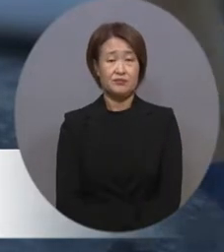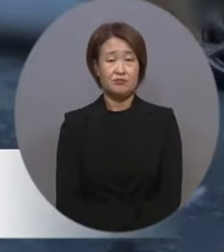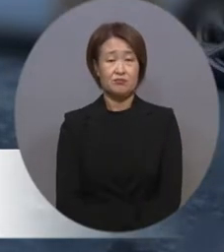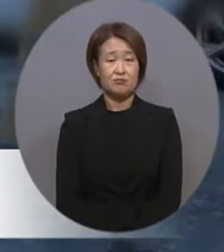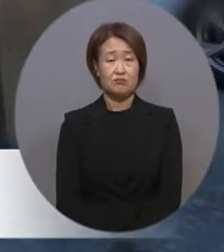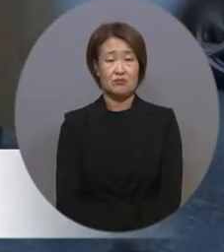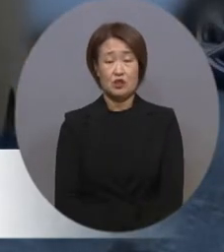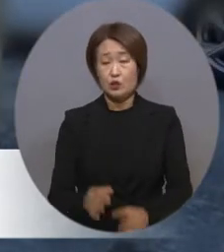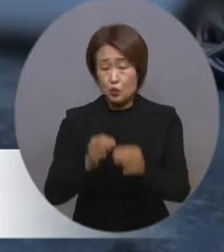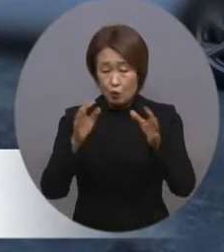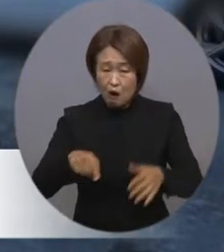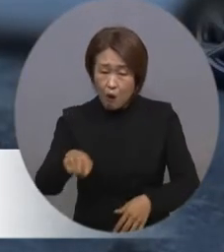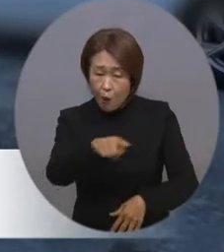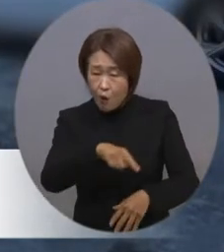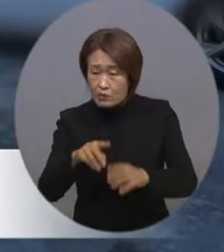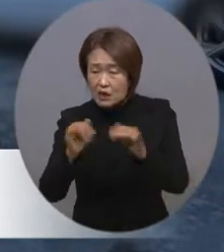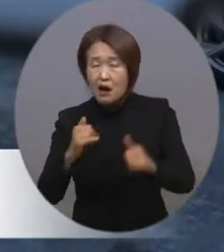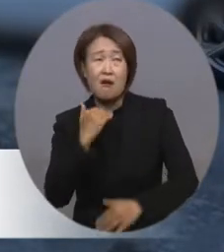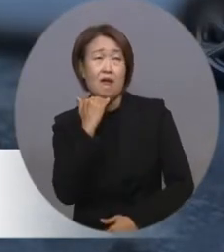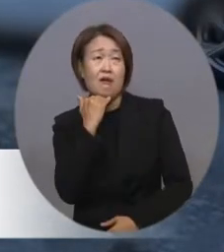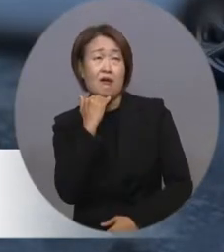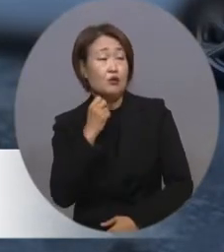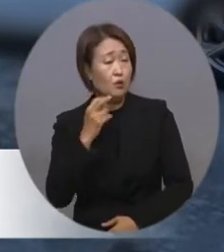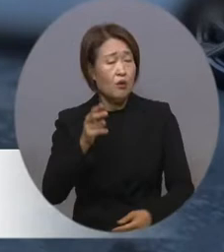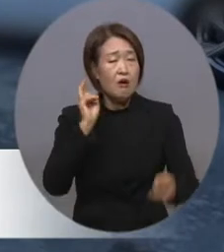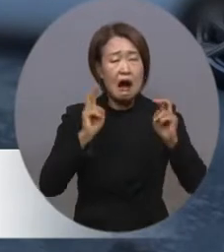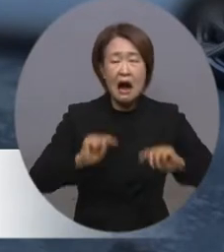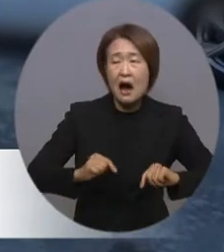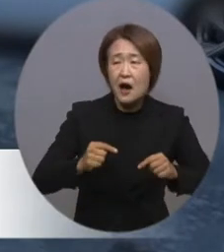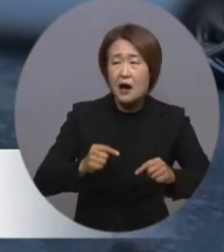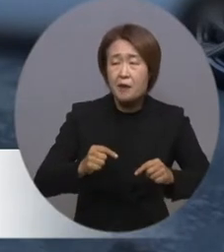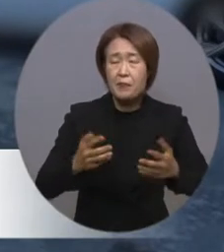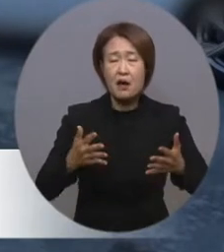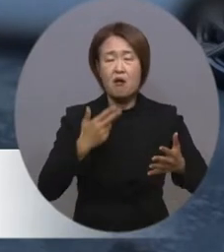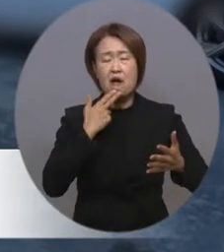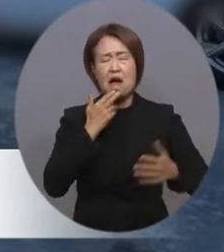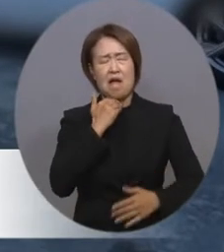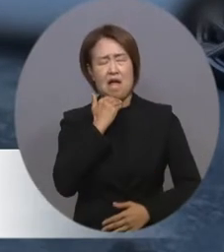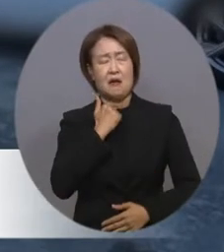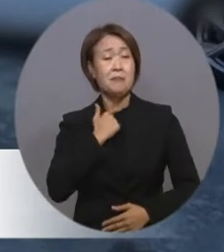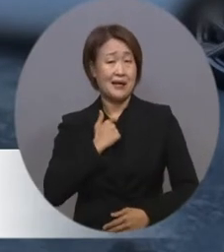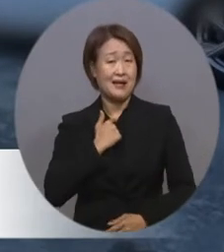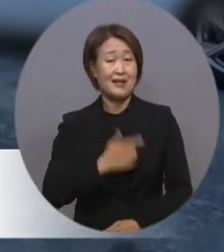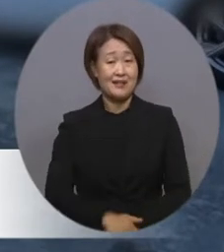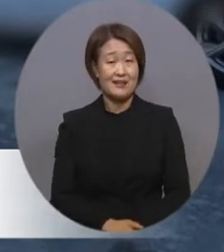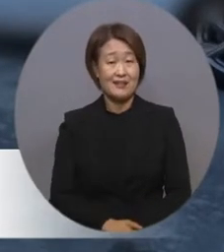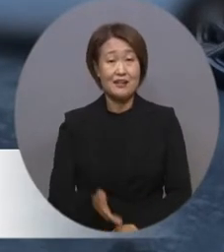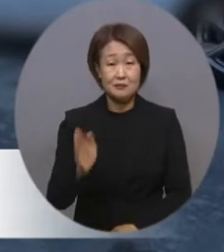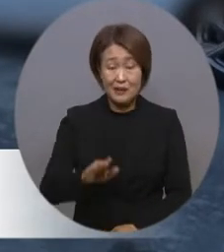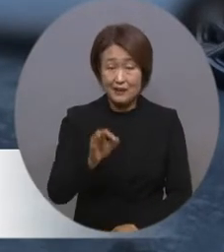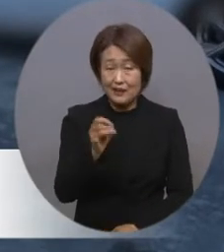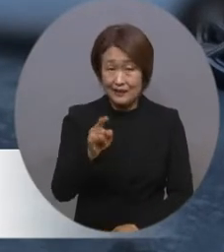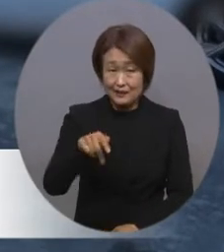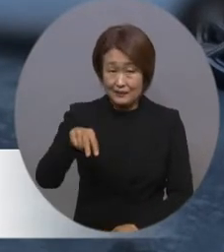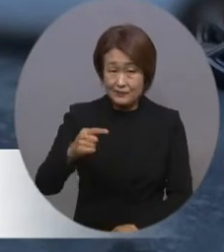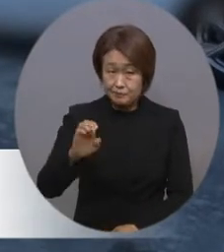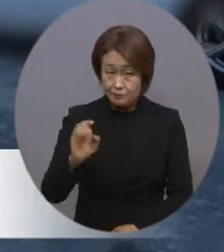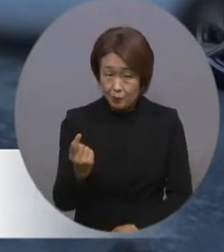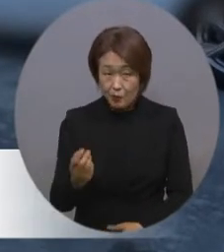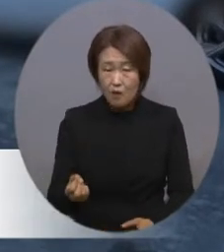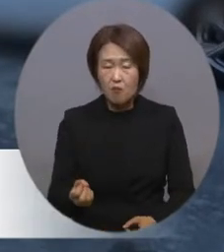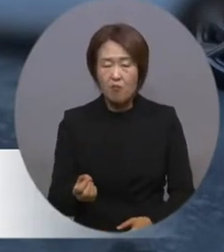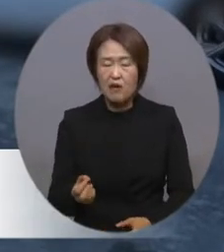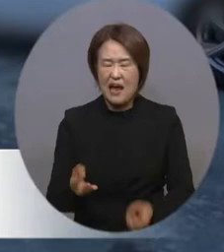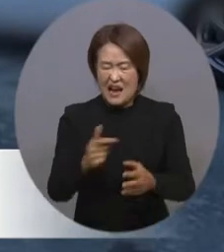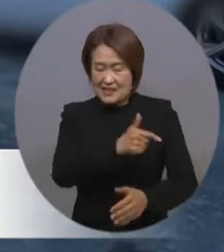많이 기다리시고 그리고 참여하시는 기업들도 많이 기다리셨습니다. 엑스포 자체가 지금 행사의 규모를